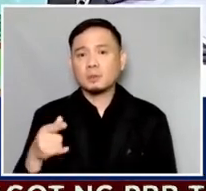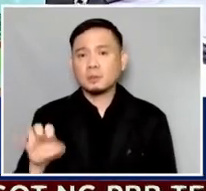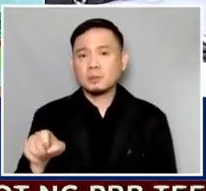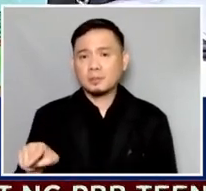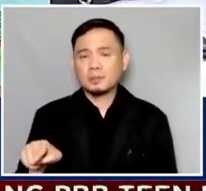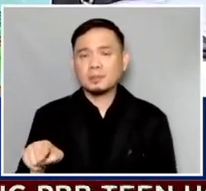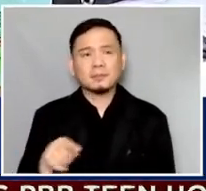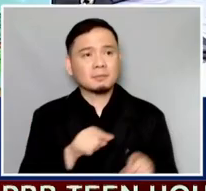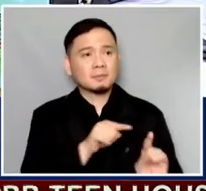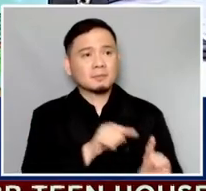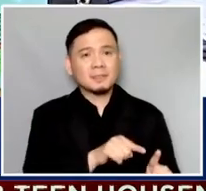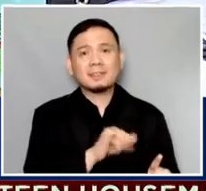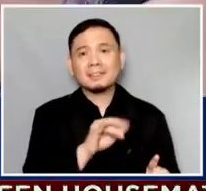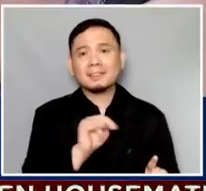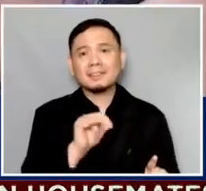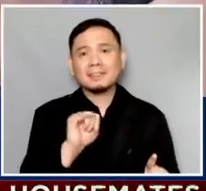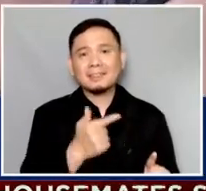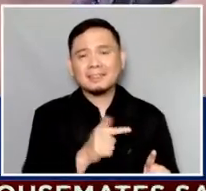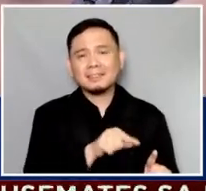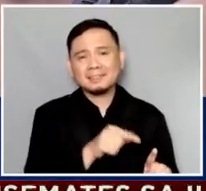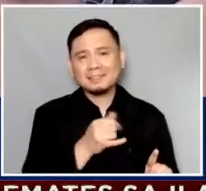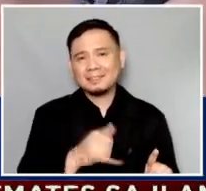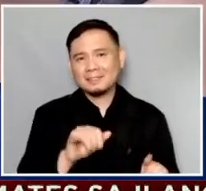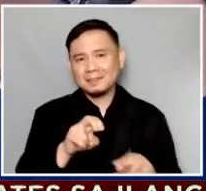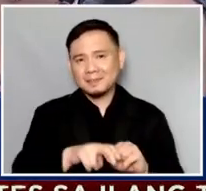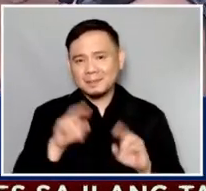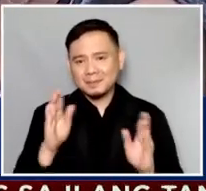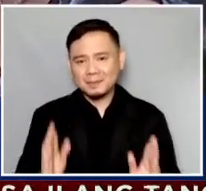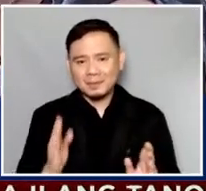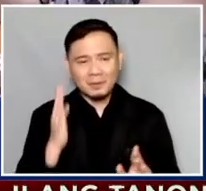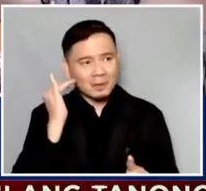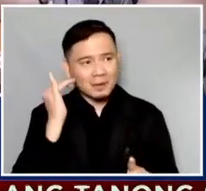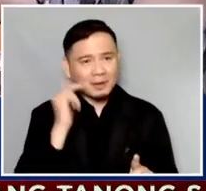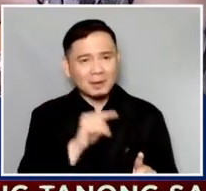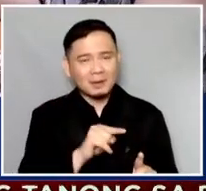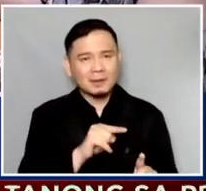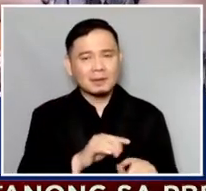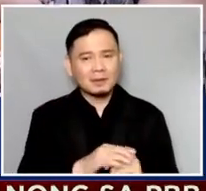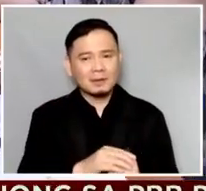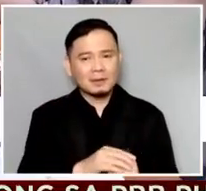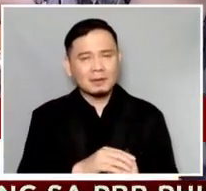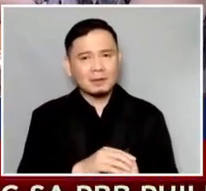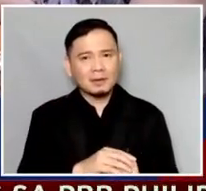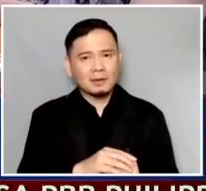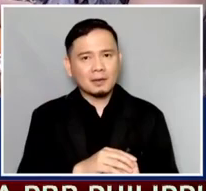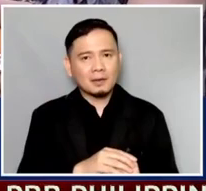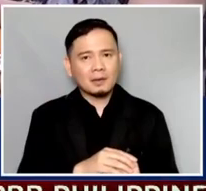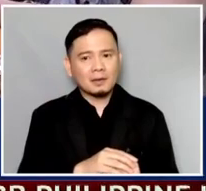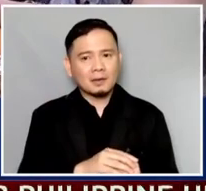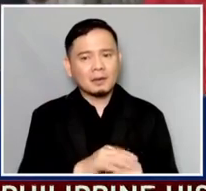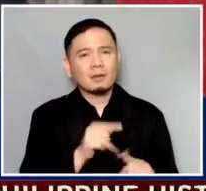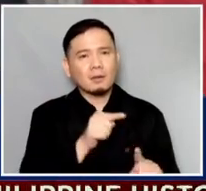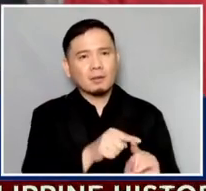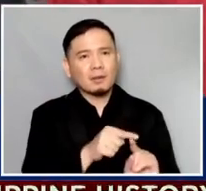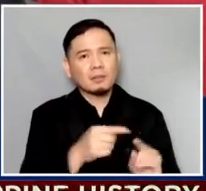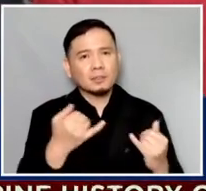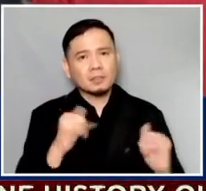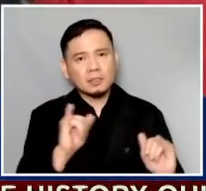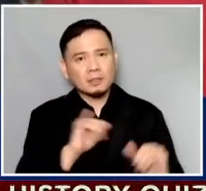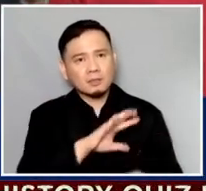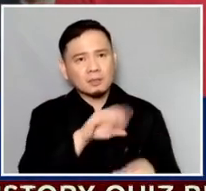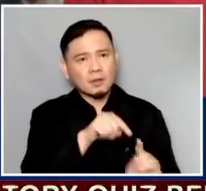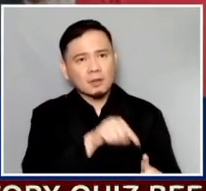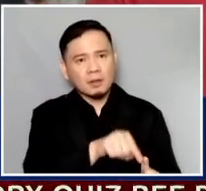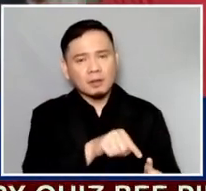ang chairman dahil sa isang linggo na lang tatalakayin ng COMELEC Unbanked ang pagbibitiw. Tinanggi niyang nagbabangayan na sila sa COMELEC. Ay, hindi